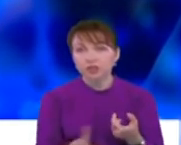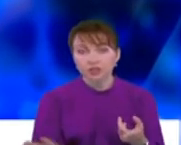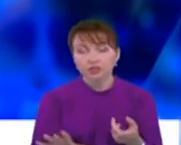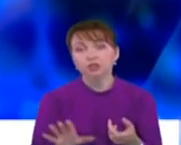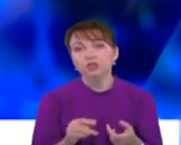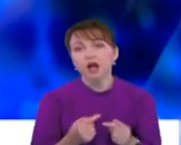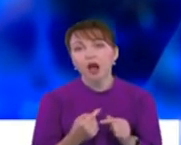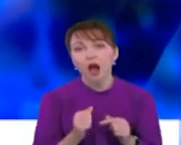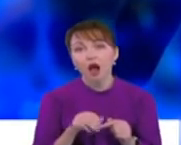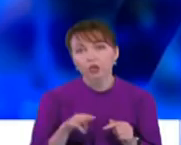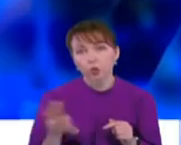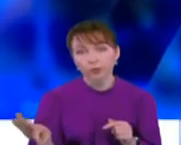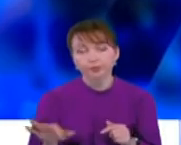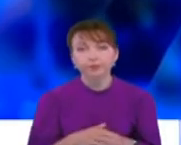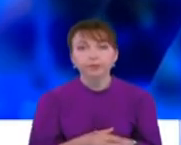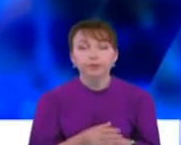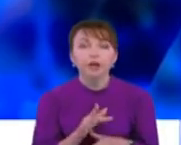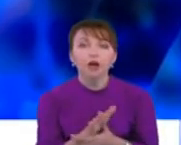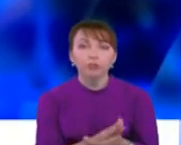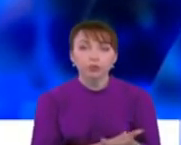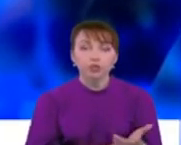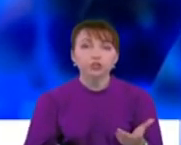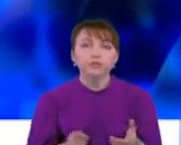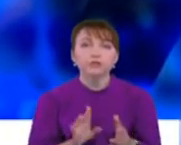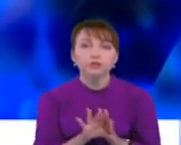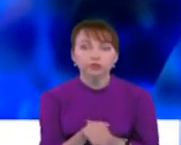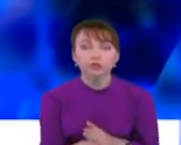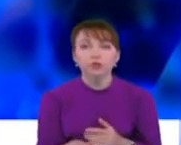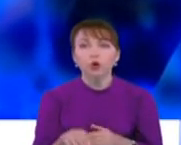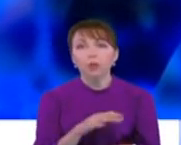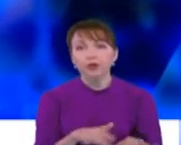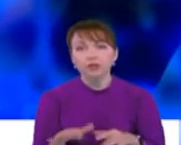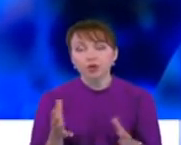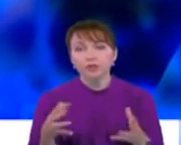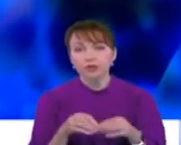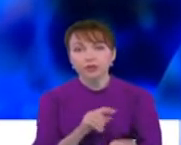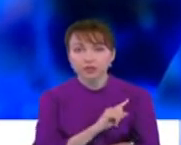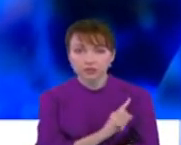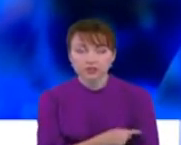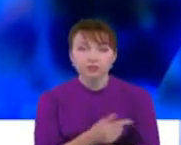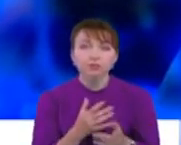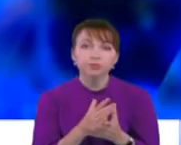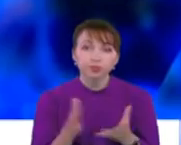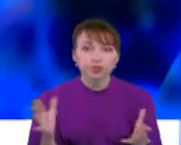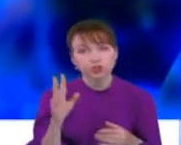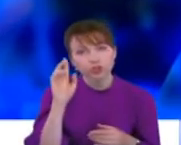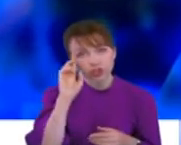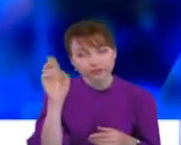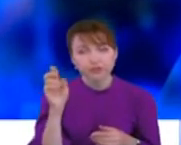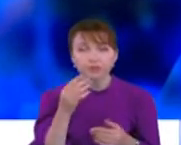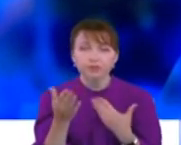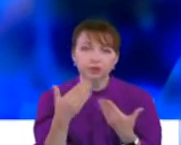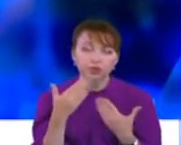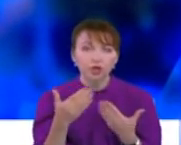в антитерористичній операції, а в подальшому операції об'єднаних сил. Мені здається, це було більш державницький підхід по відношенню